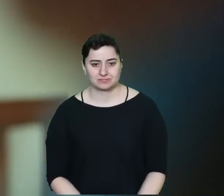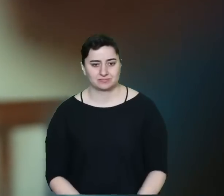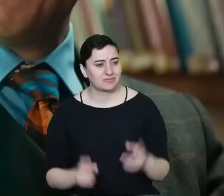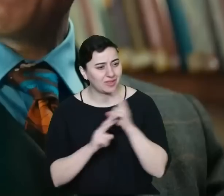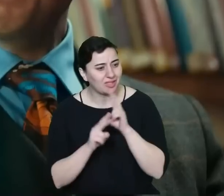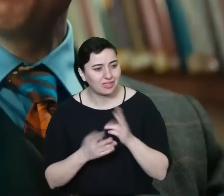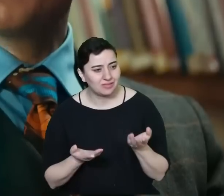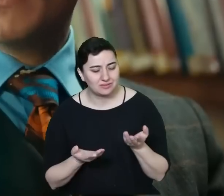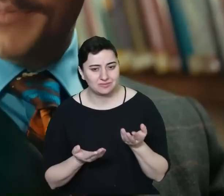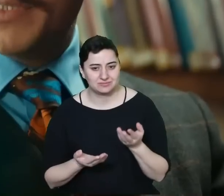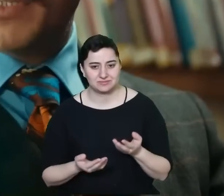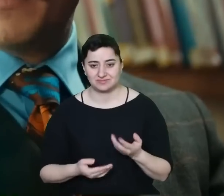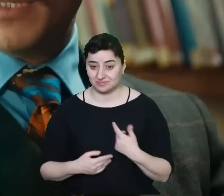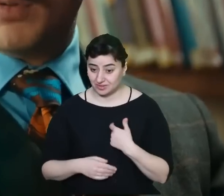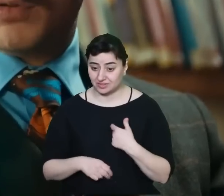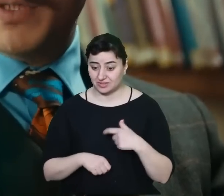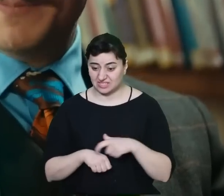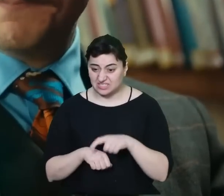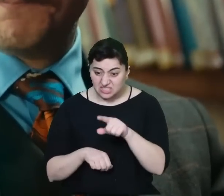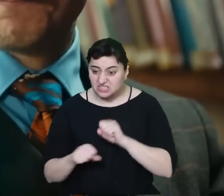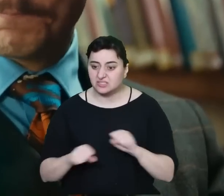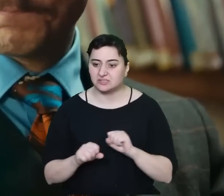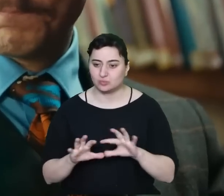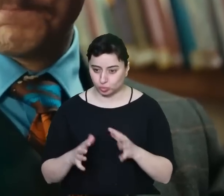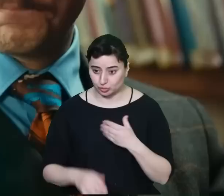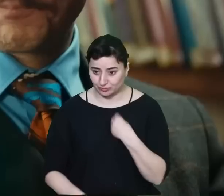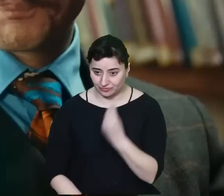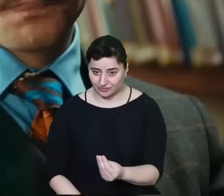Niye gülüyorsun ki? Demek sinirini falan bozdum ha?